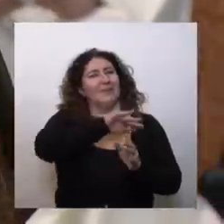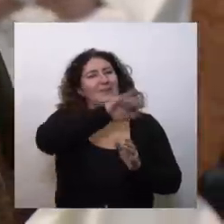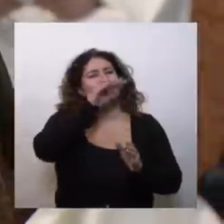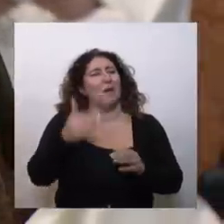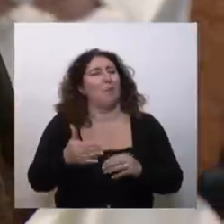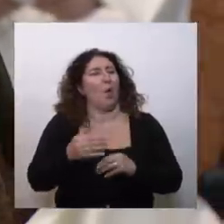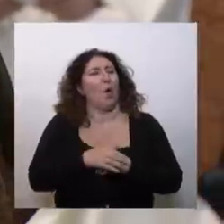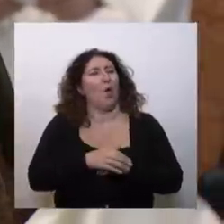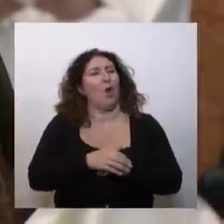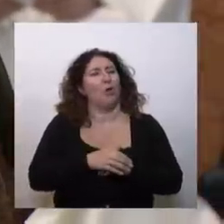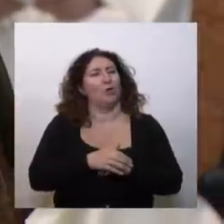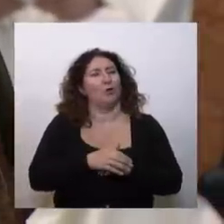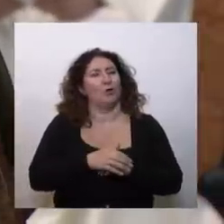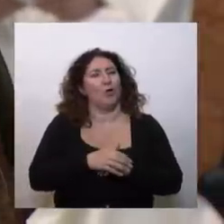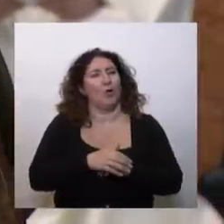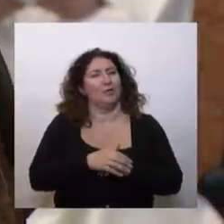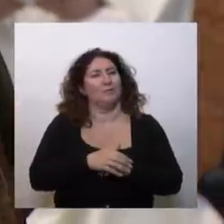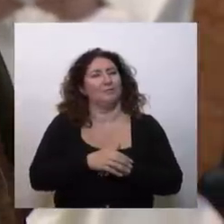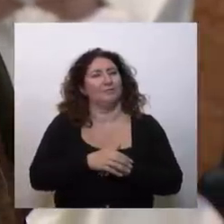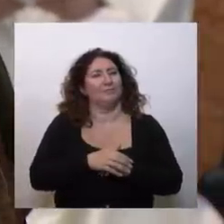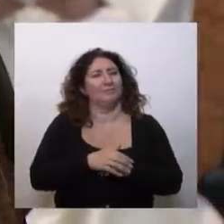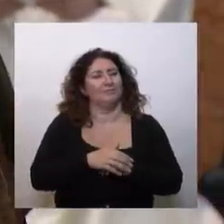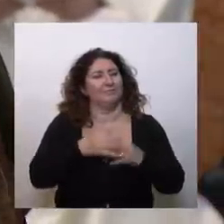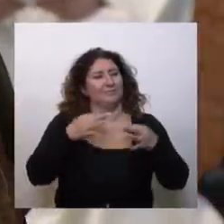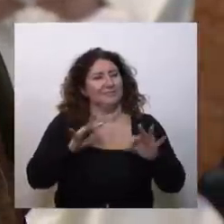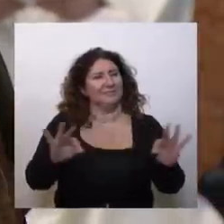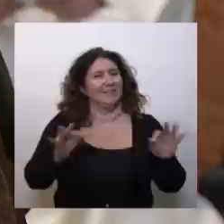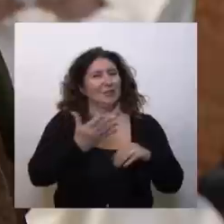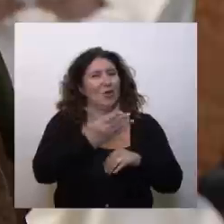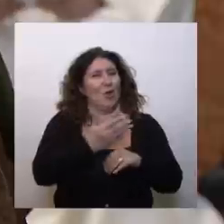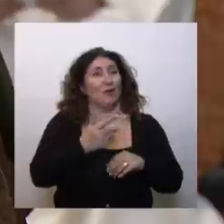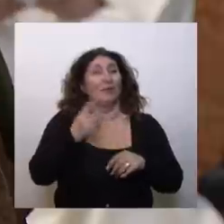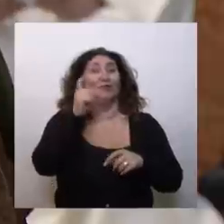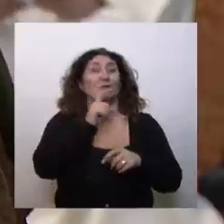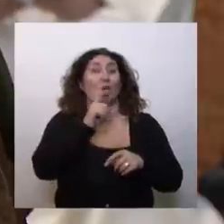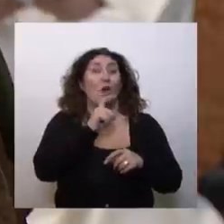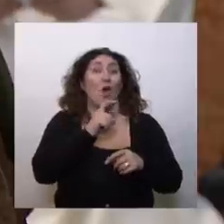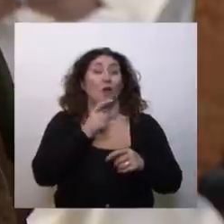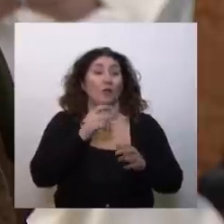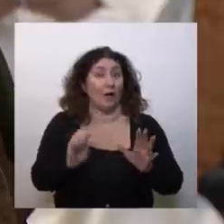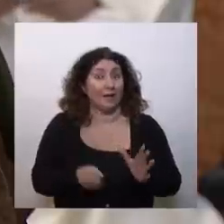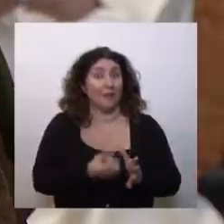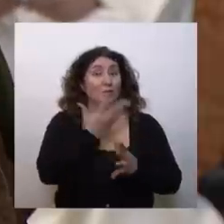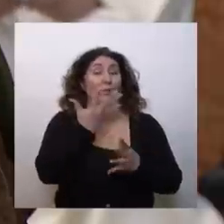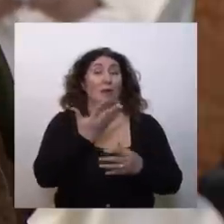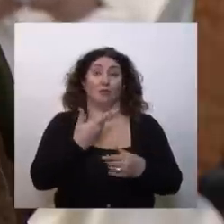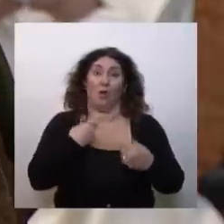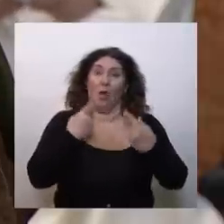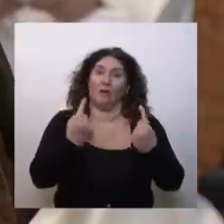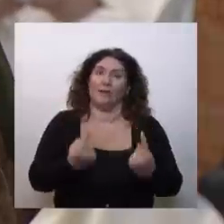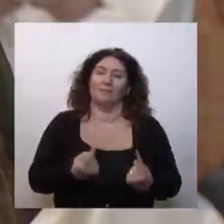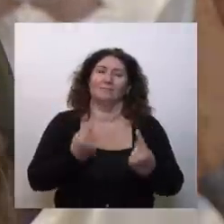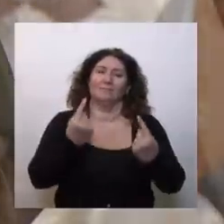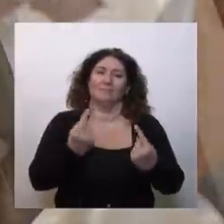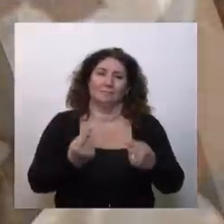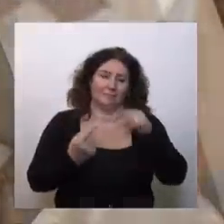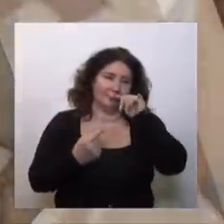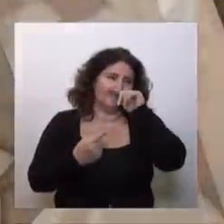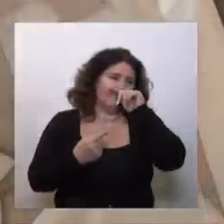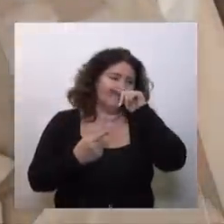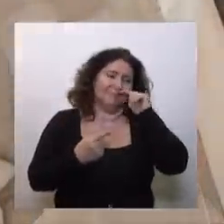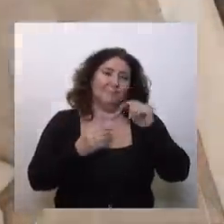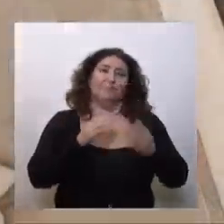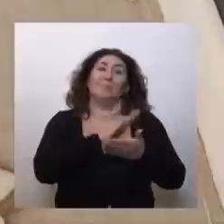di attesa della sua resurrezione, la Santa Sindone continua a parlarci del grande